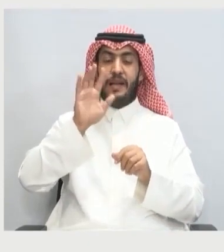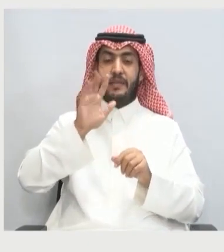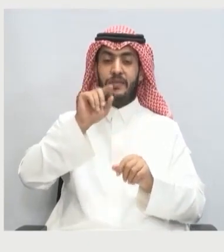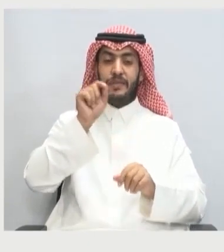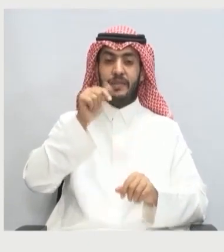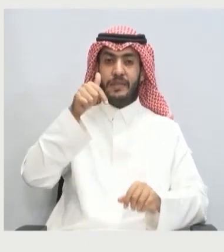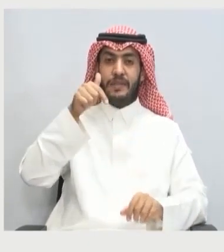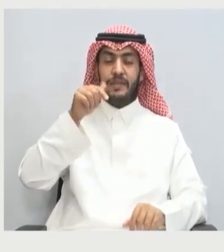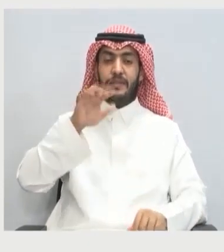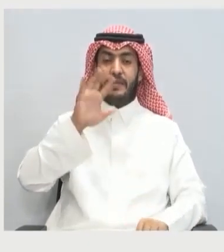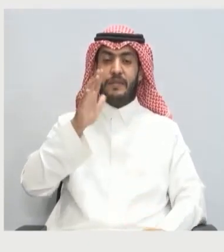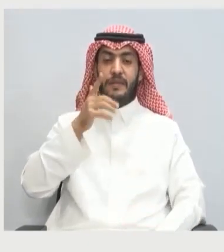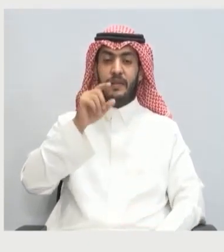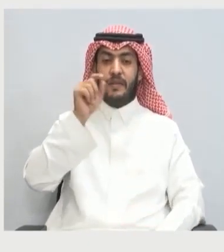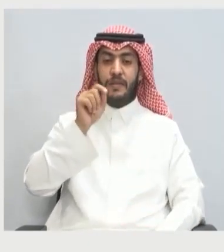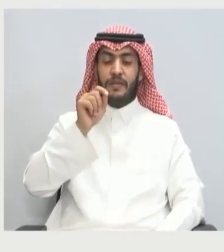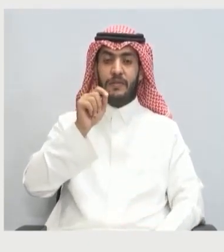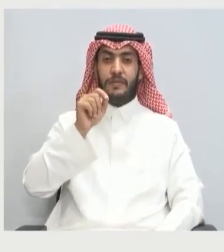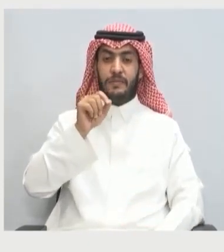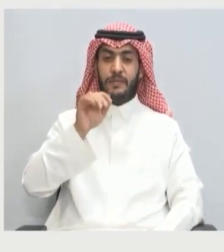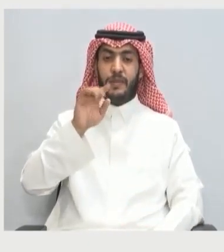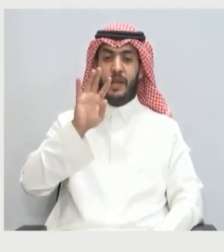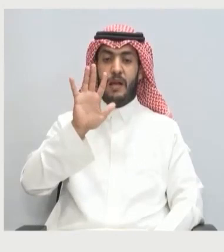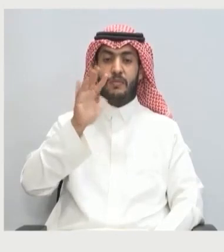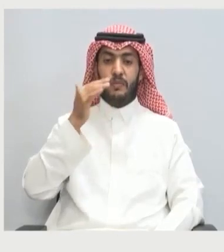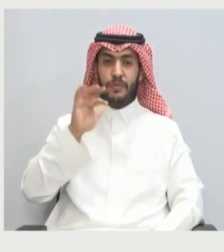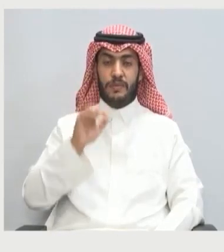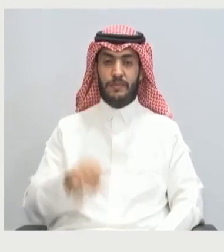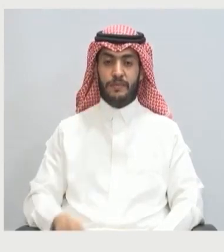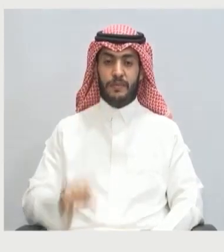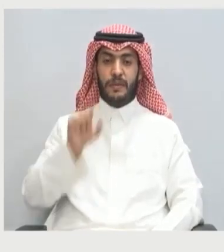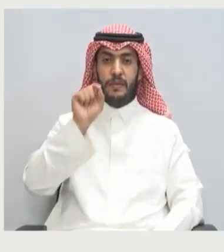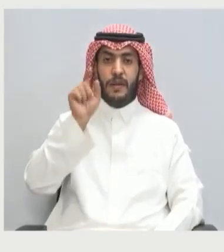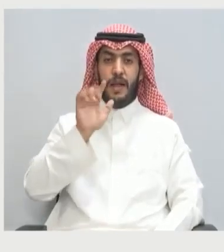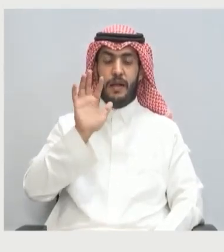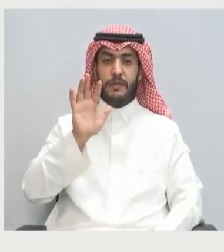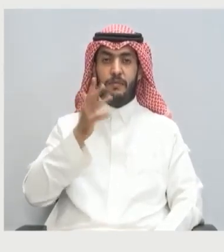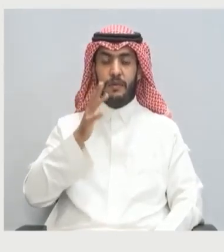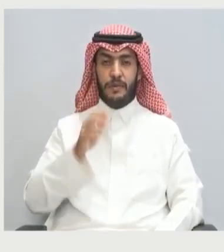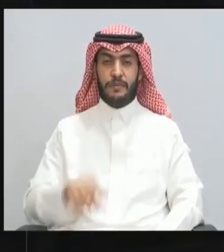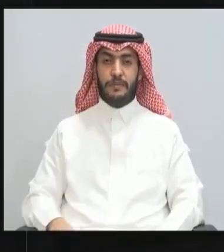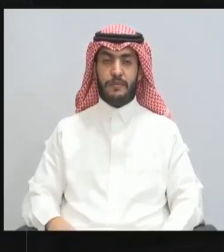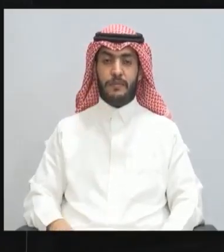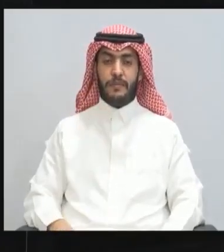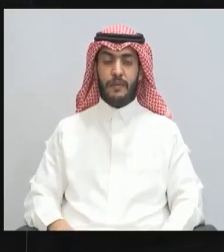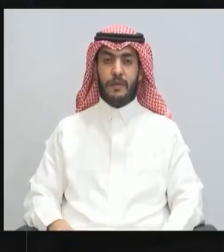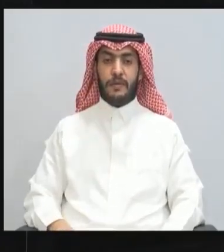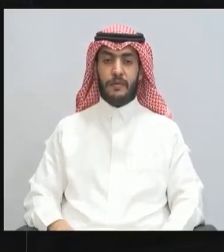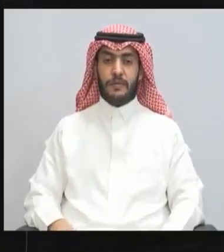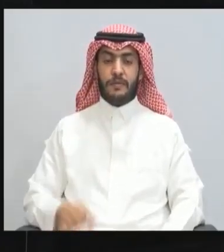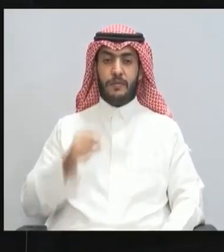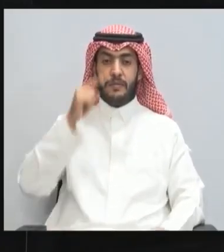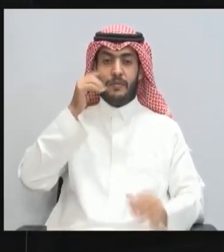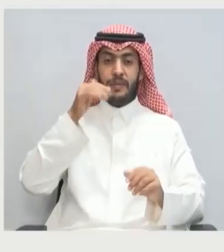بالتقريب ستكون خمسه او نصف تقريبا 0.5 او النصف بالتقريب عندما